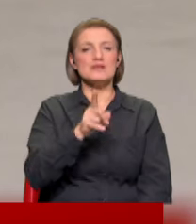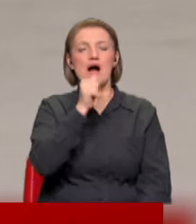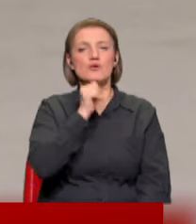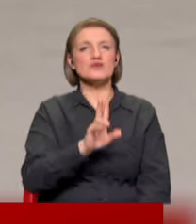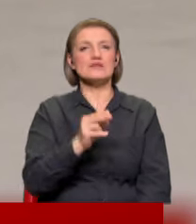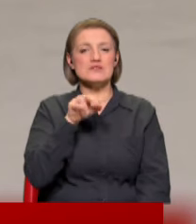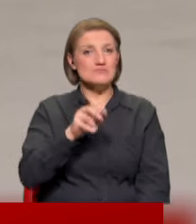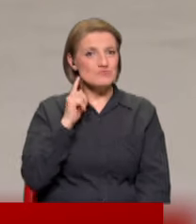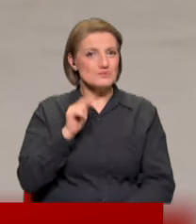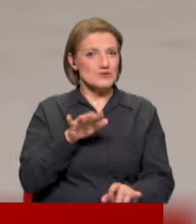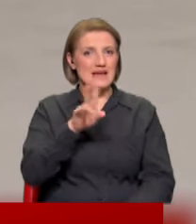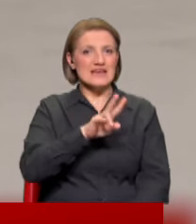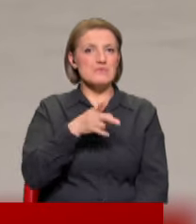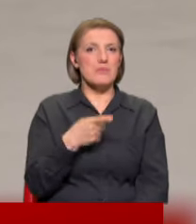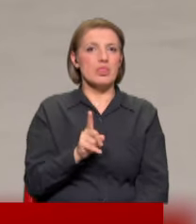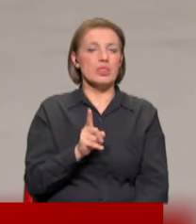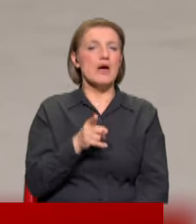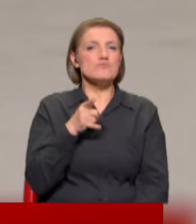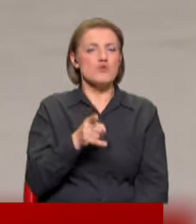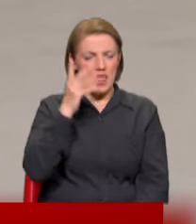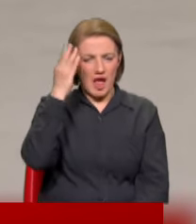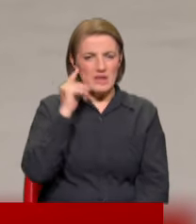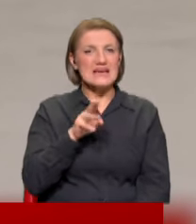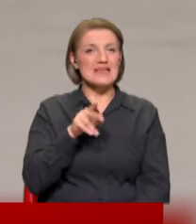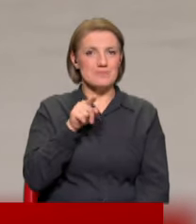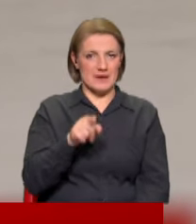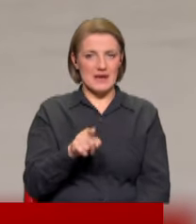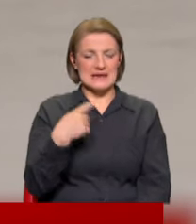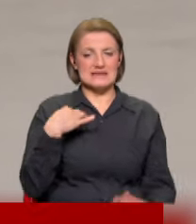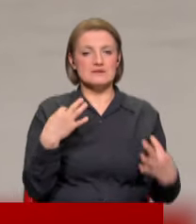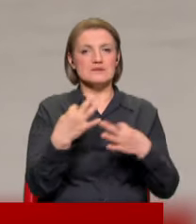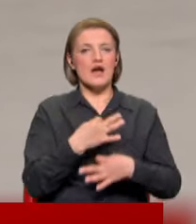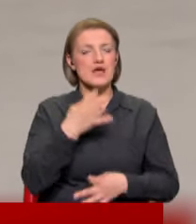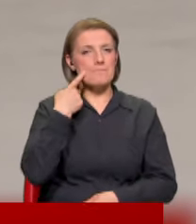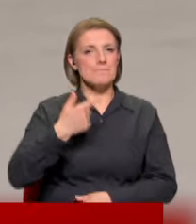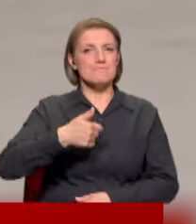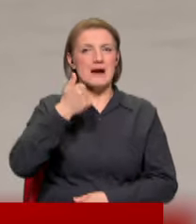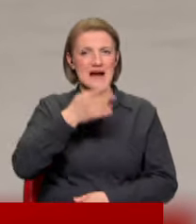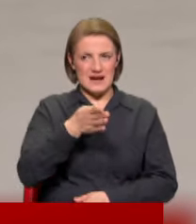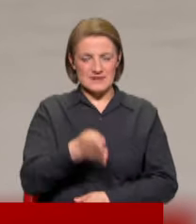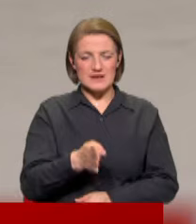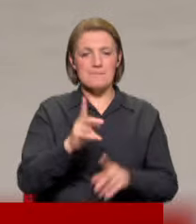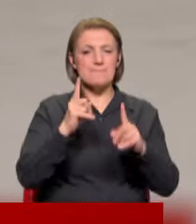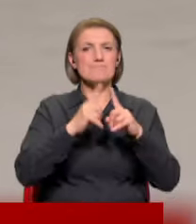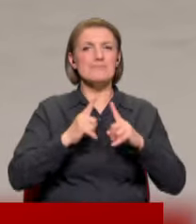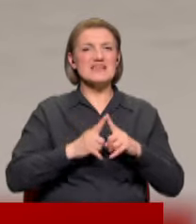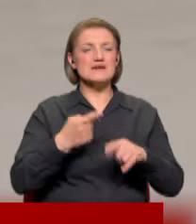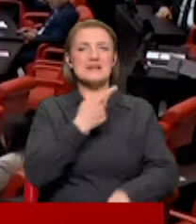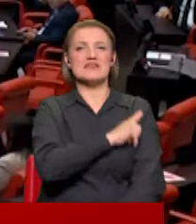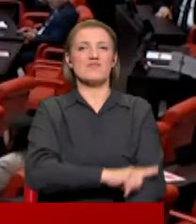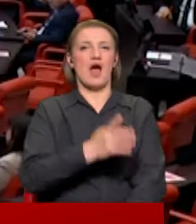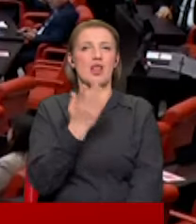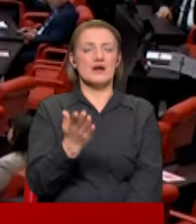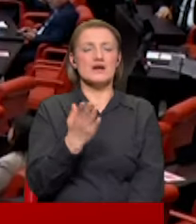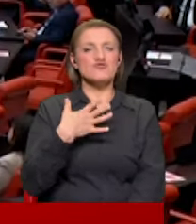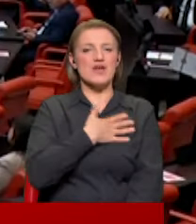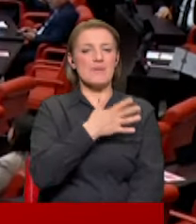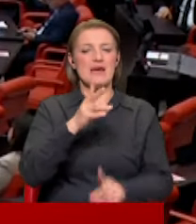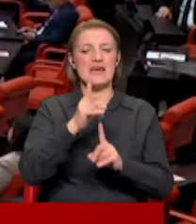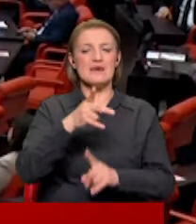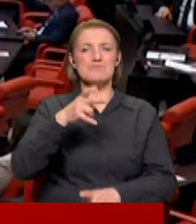bugün duyurulan yeni atama 20 bindir. Buradan anlaşılacağı üzere Sayın Bakan sadece liyakattan değil matematikten de sınıfta kalmıştır. CHP,